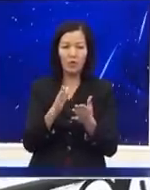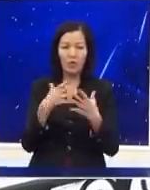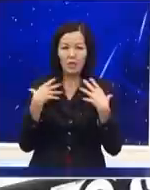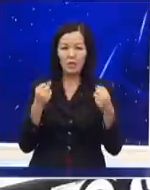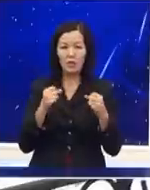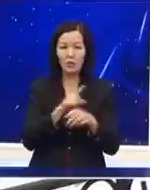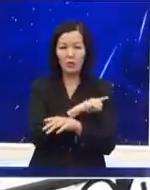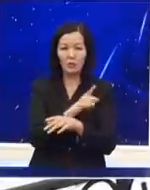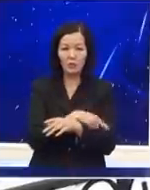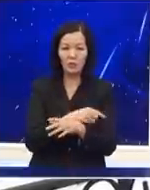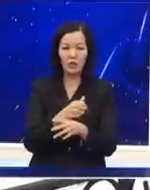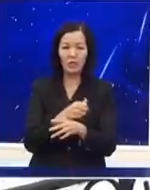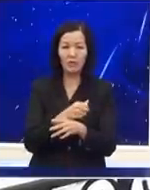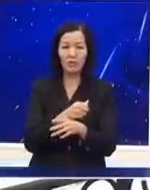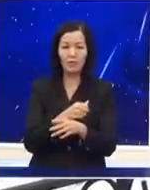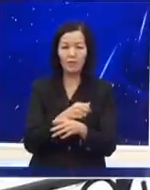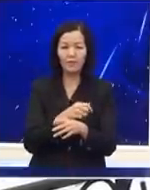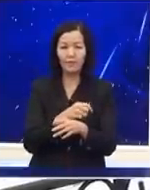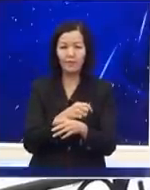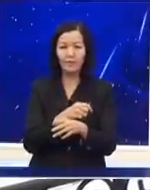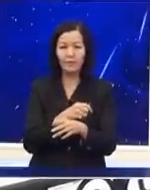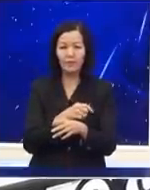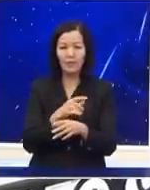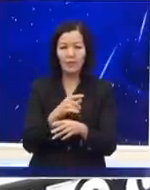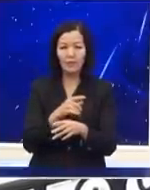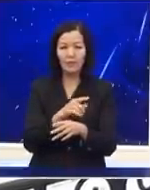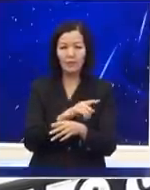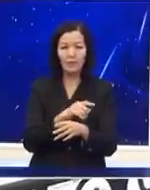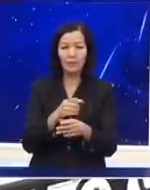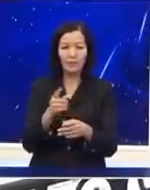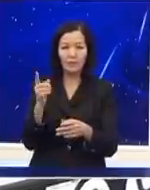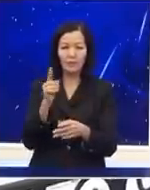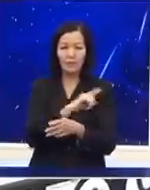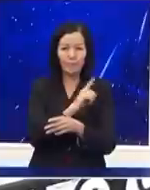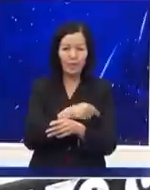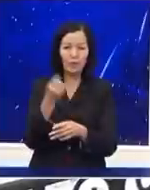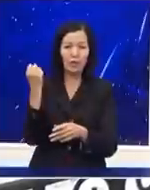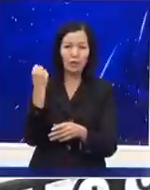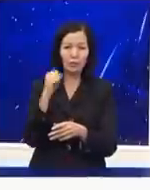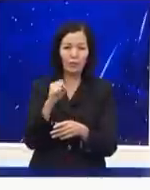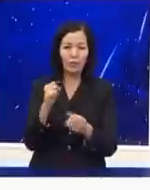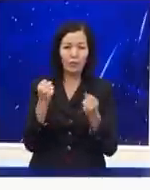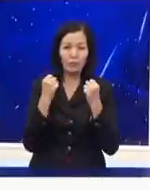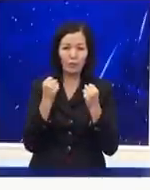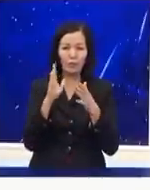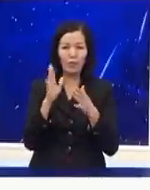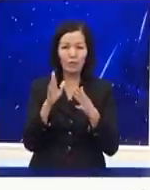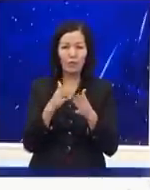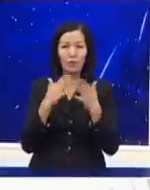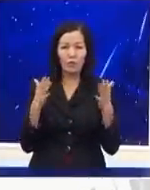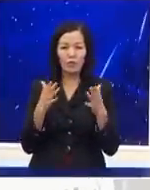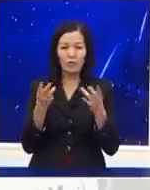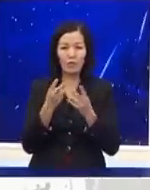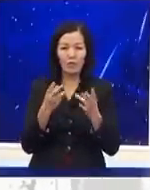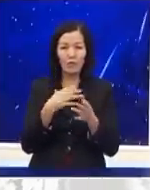денсаулығының мықты болуына, жаңағы еліміздің мықты беделді спортшы болуына осындай спорт кешендер бізге өте үлкен